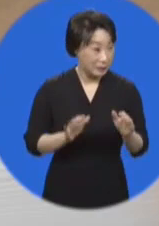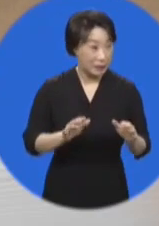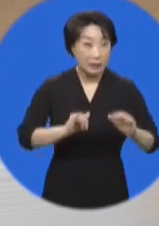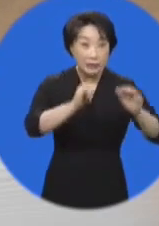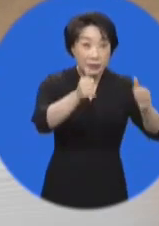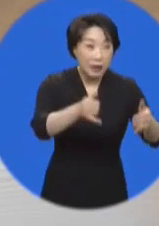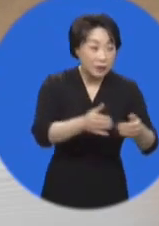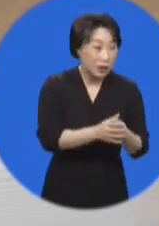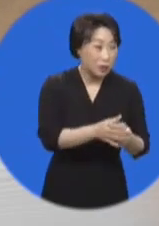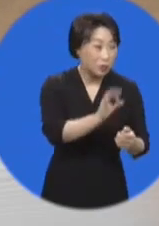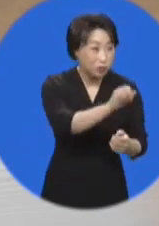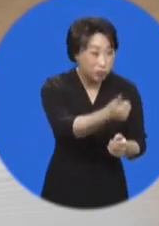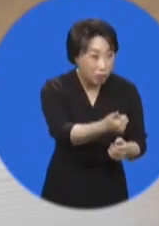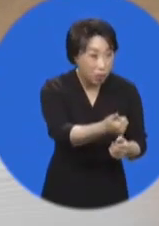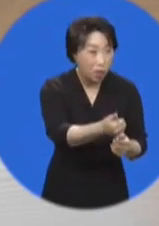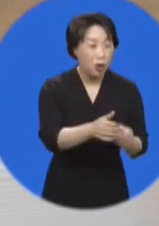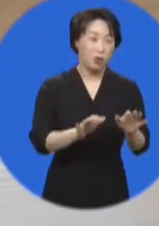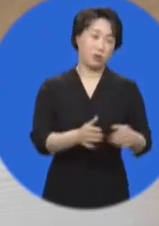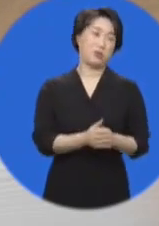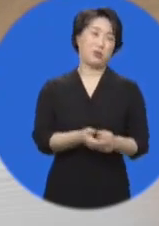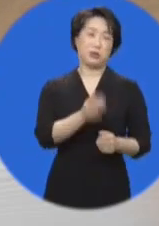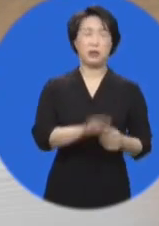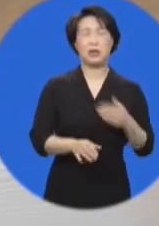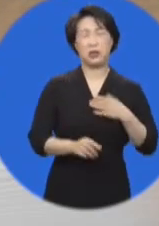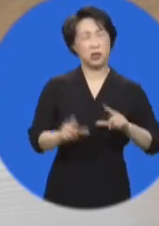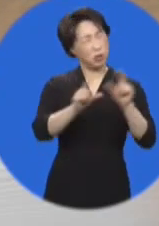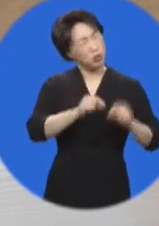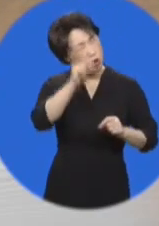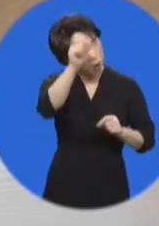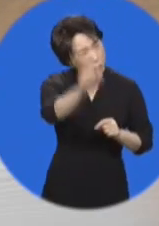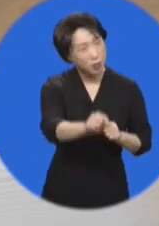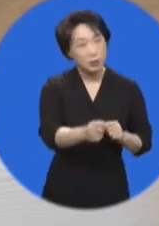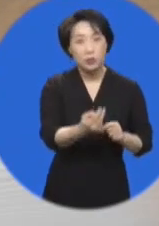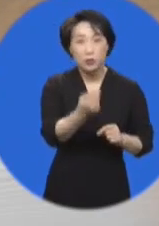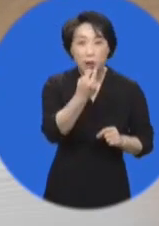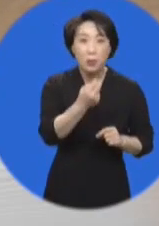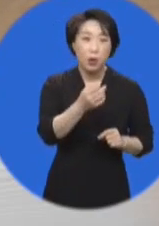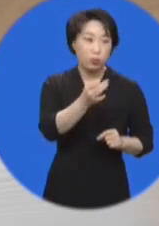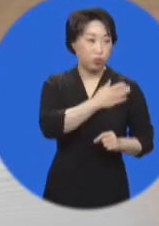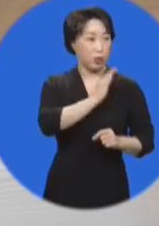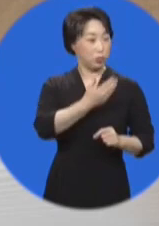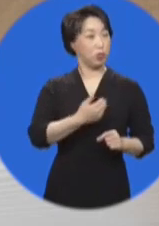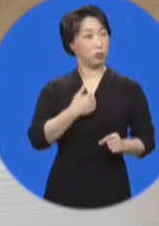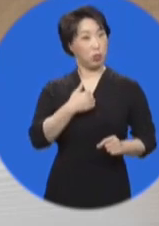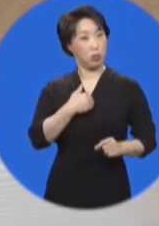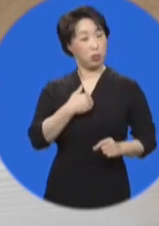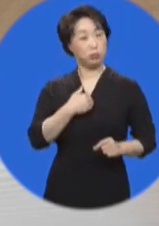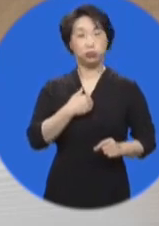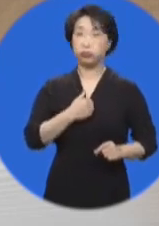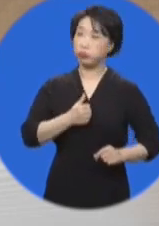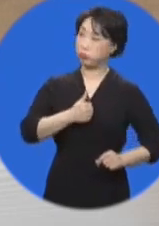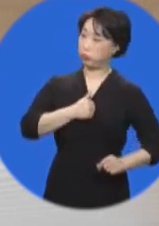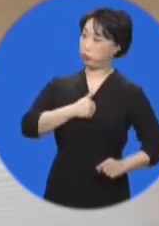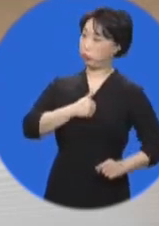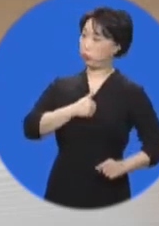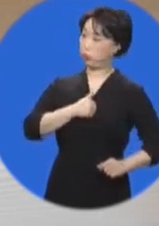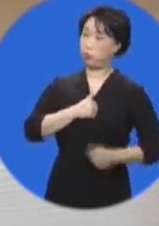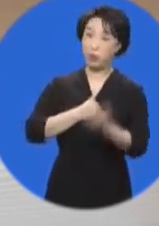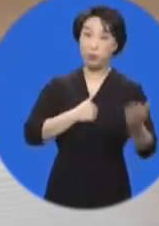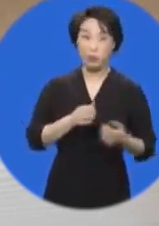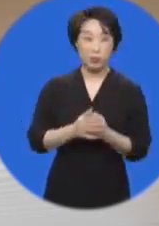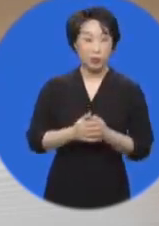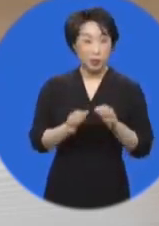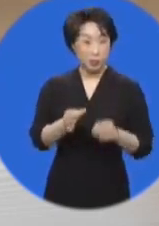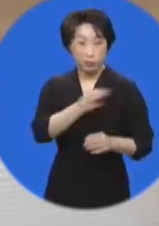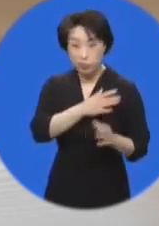세상에 돈 없어도 내가 영원히 사는 생명의 부자가 됐다면 여러분 돈